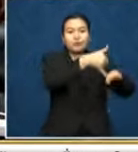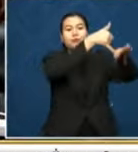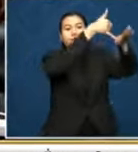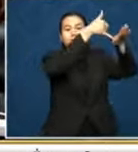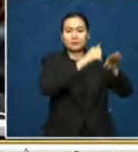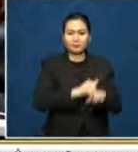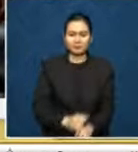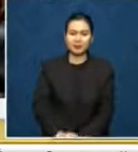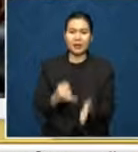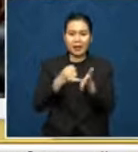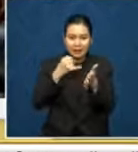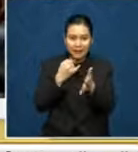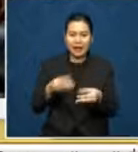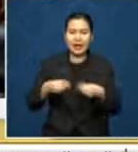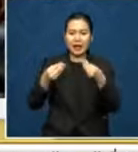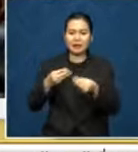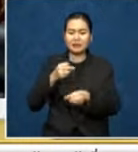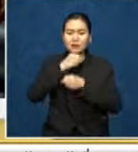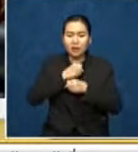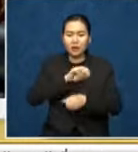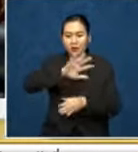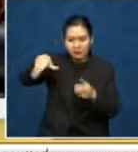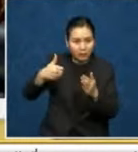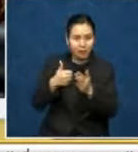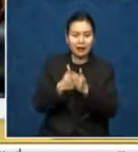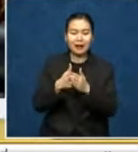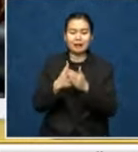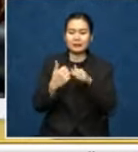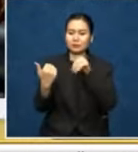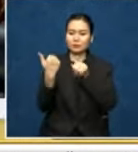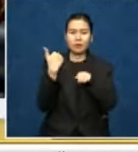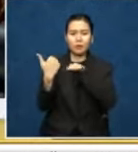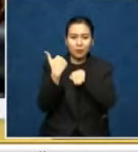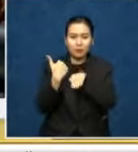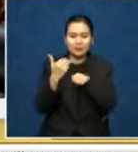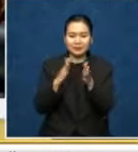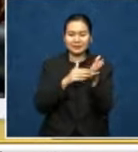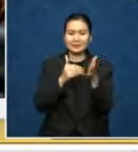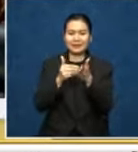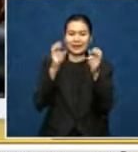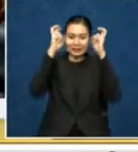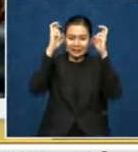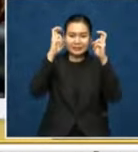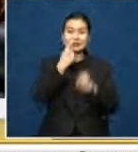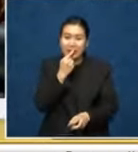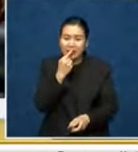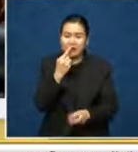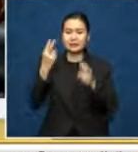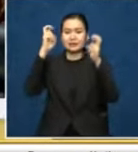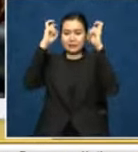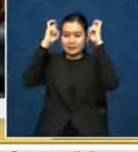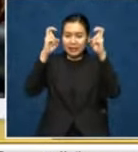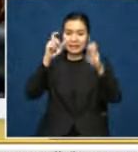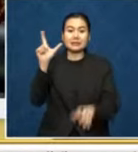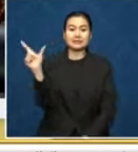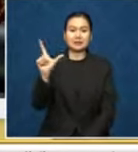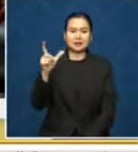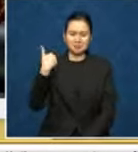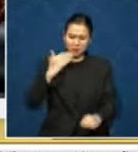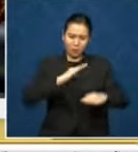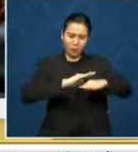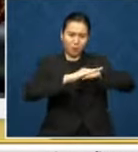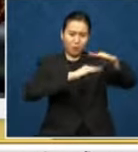ยวข้องกระทรวงคมนาคมนะครับทุกพื้นที่เลยก็มันไม่ใช่แค่สายสีแดงนะครับสายสีเหลืองก็เช่นครับบางทีเนี่ยเหมือนขึ้นบันไดเจ็ดชั้นนะครับนะแล้